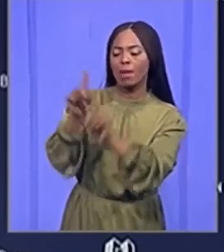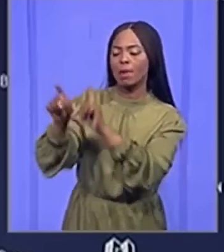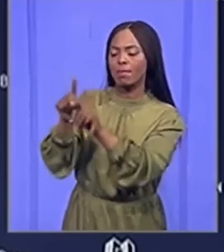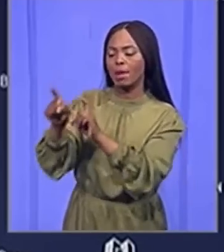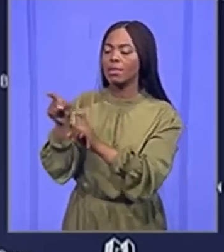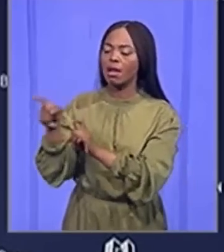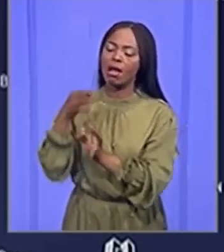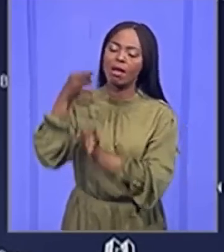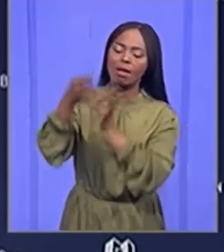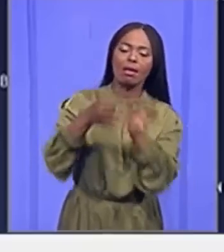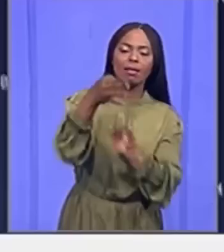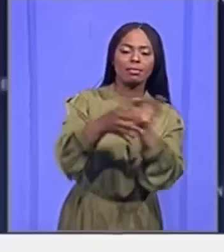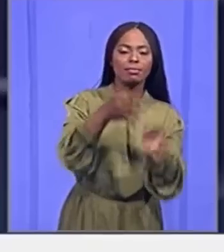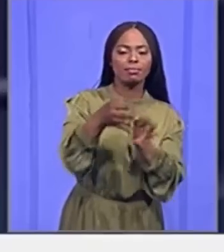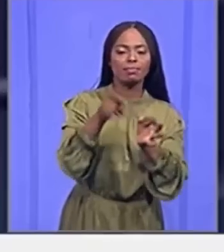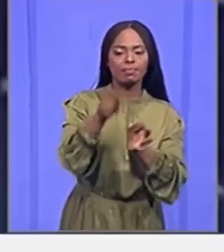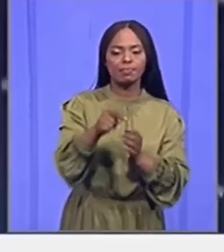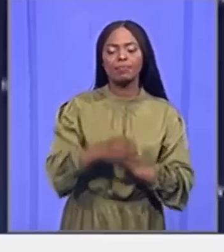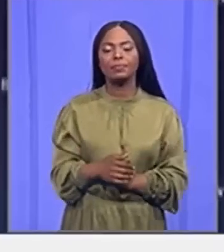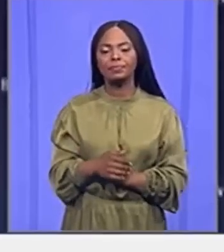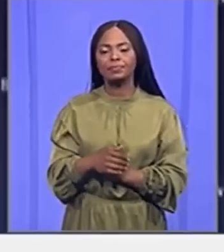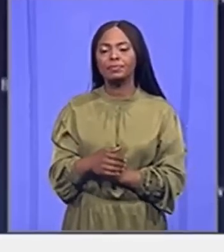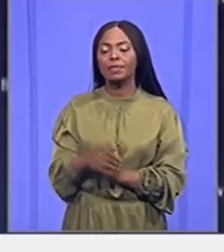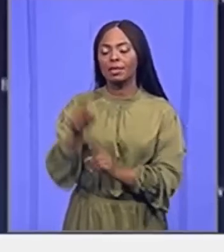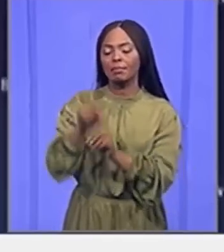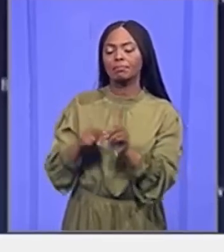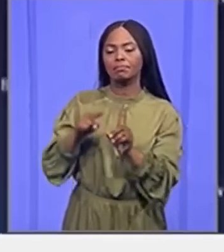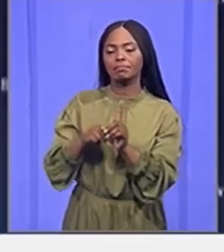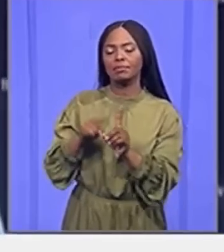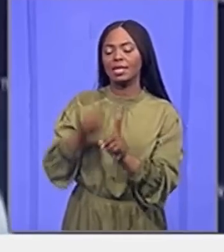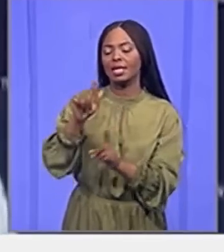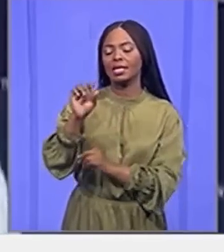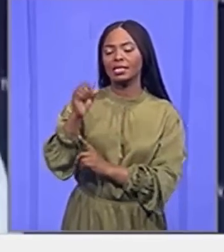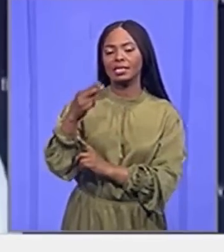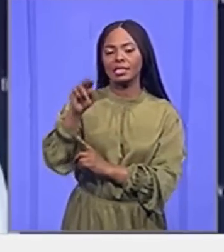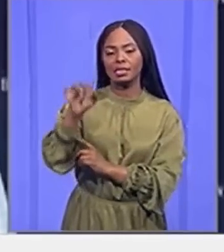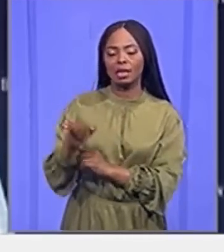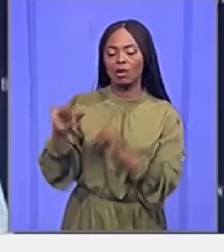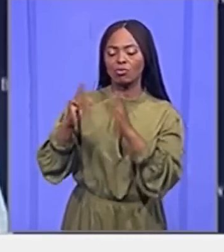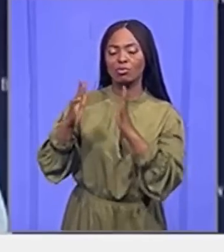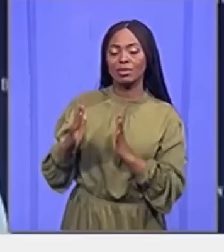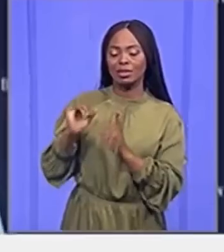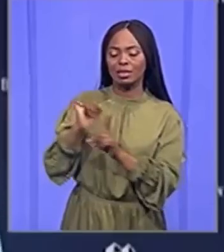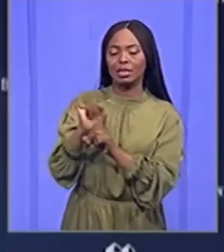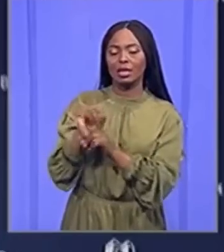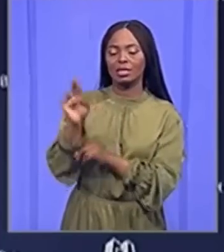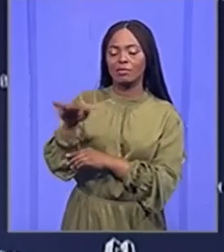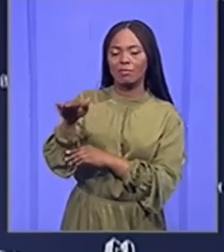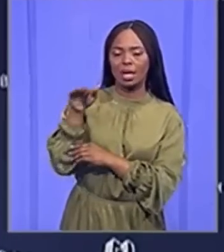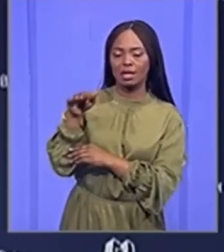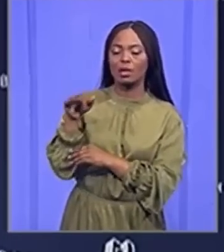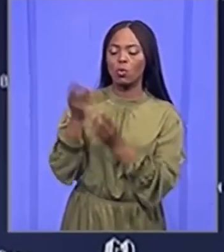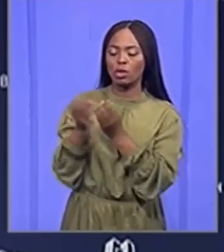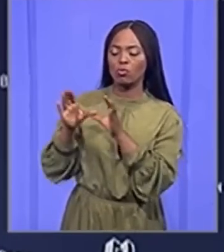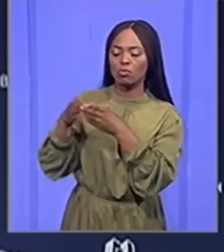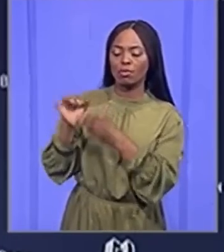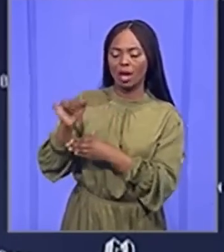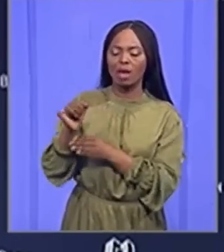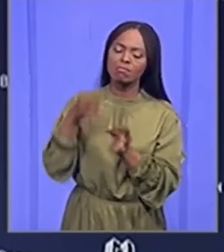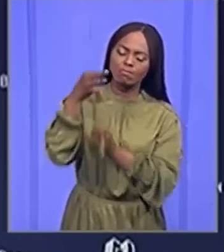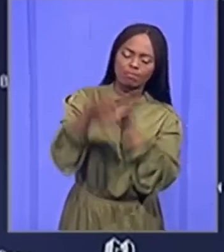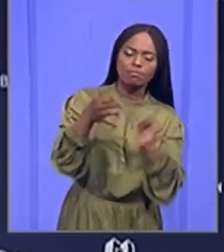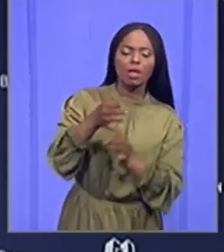ile gore mošiši wa panka reserve le setaganywago a farafarilwe ke batlatši ba gagwe ba kgona go bolela le